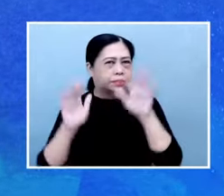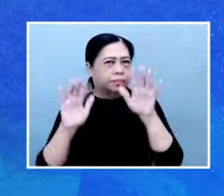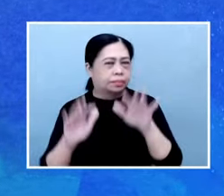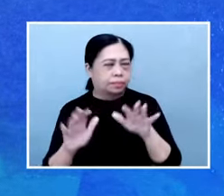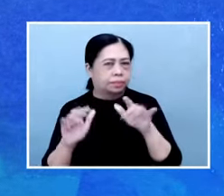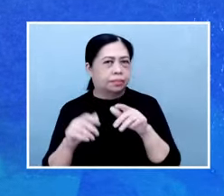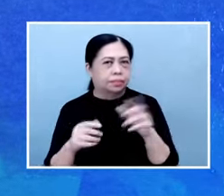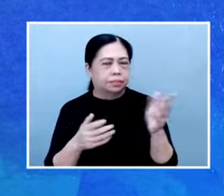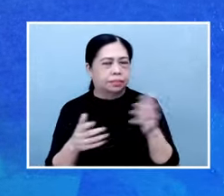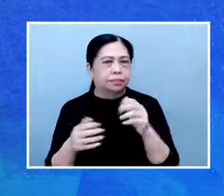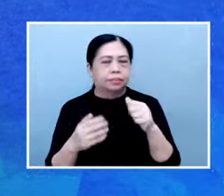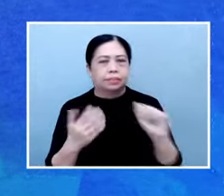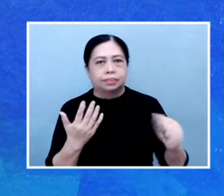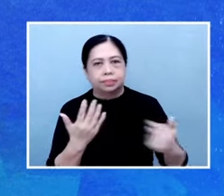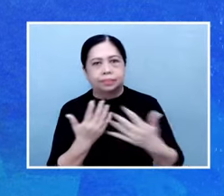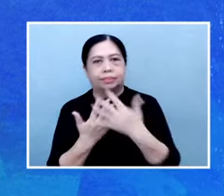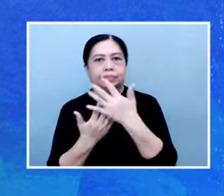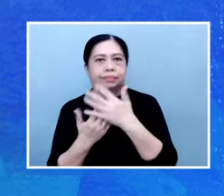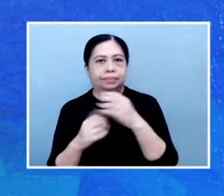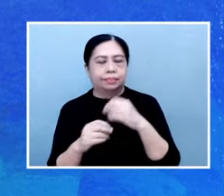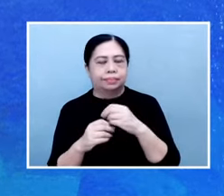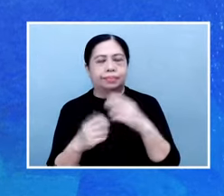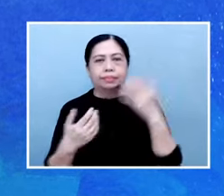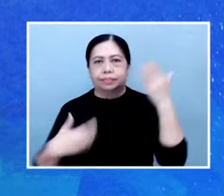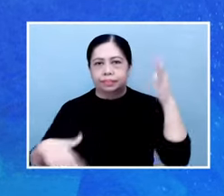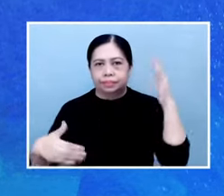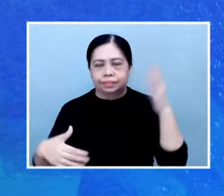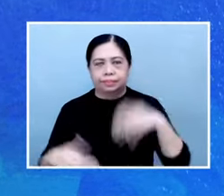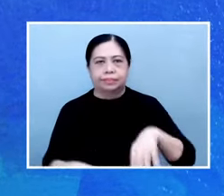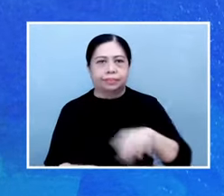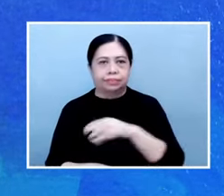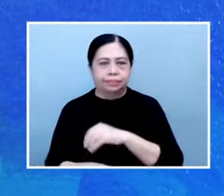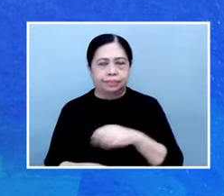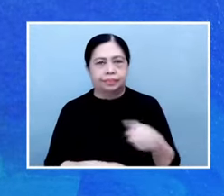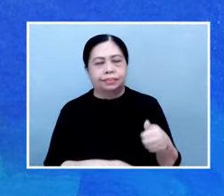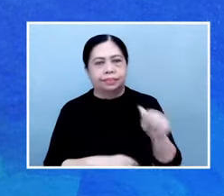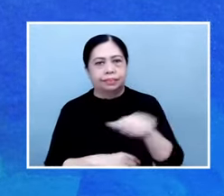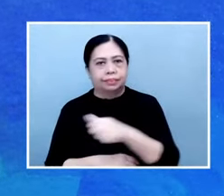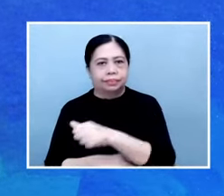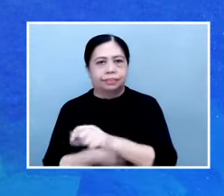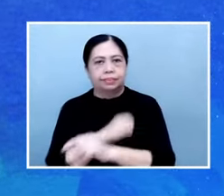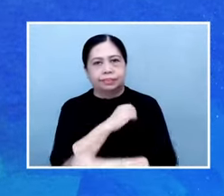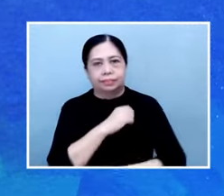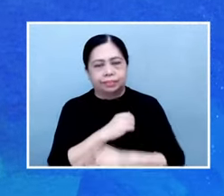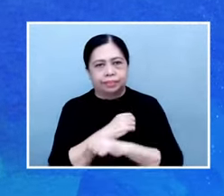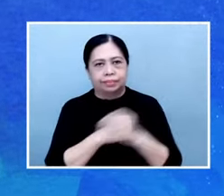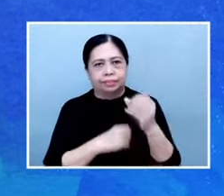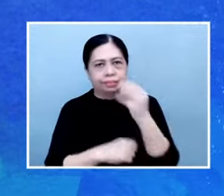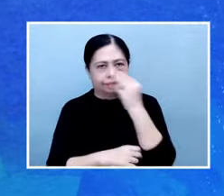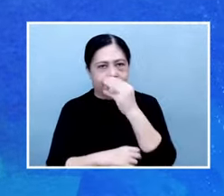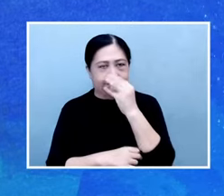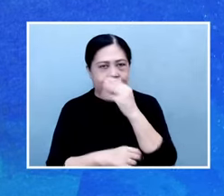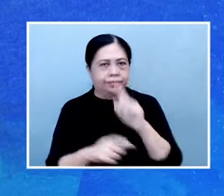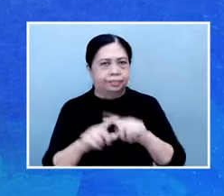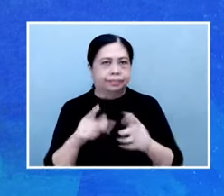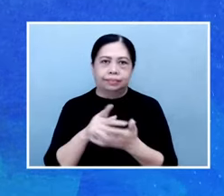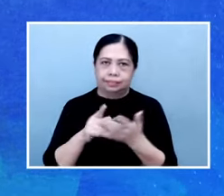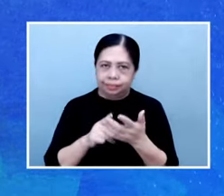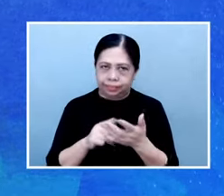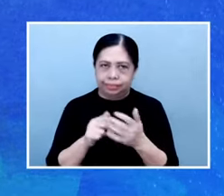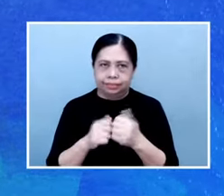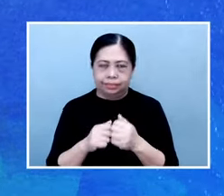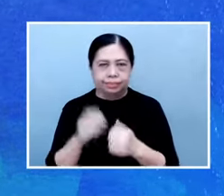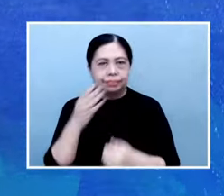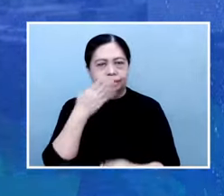pag-ulan dala ng amihan sa Eastern Cordillera, Cagayan Valley, Aurora, Quezon, Oriental Mindoro at ilang bahagi ng